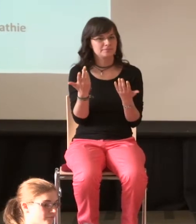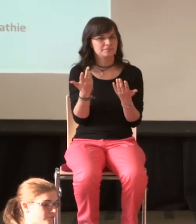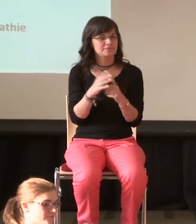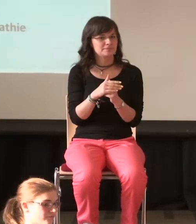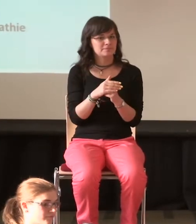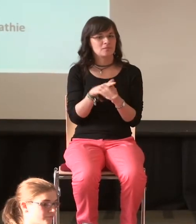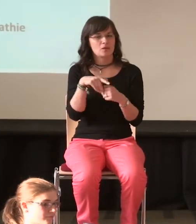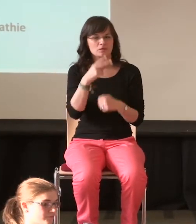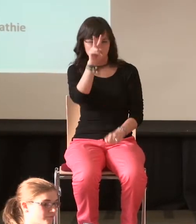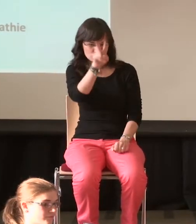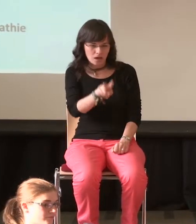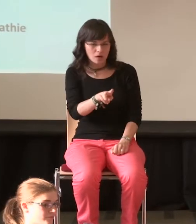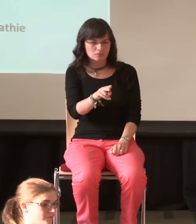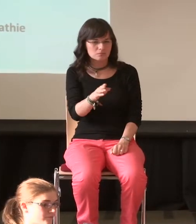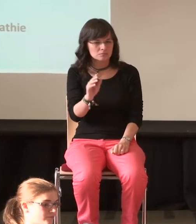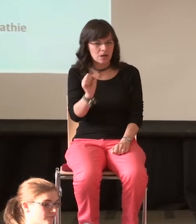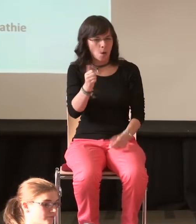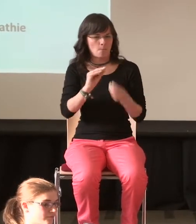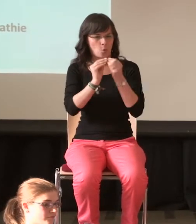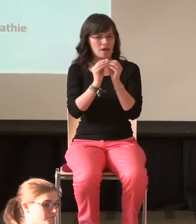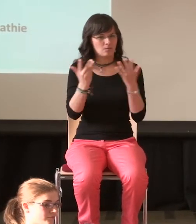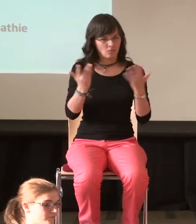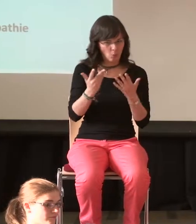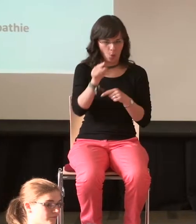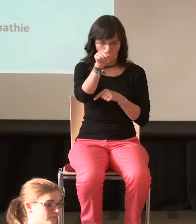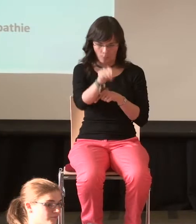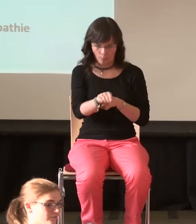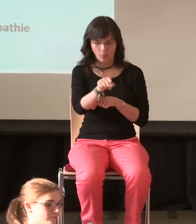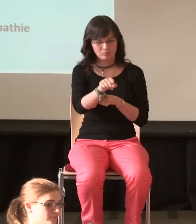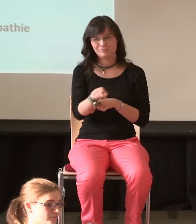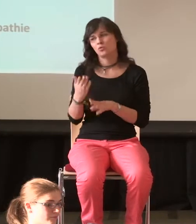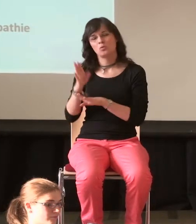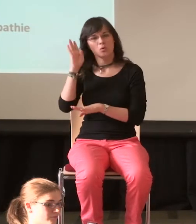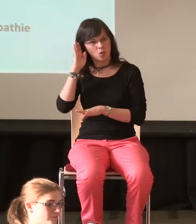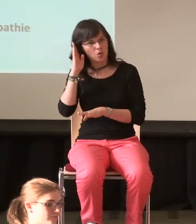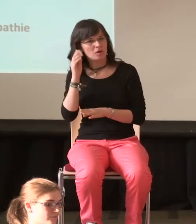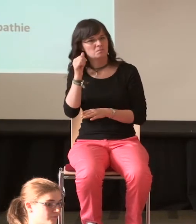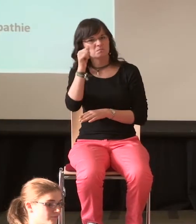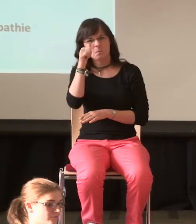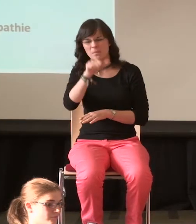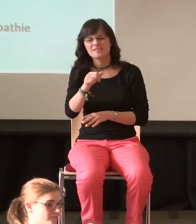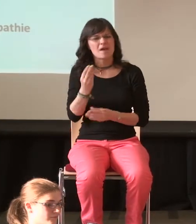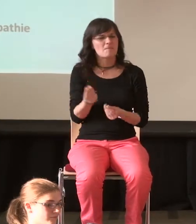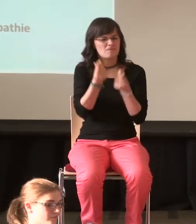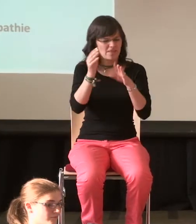wo die Hauptsymptomatik liegt. Sie haben das ja gehört theoretisch, Missempfindungen, Taubheitsgefühle,